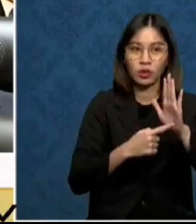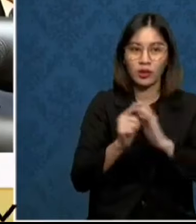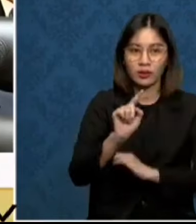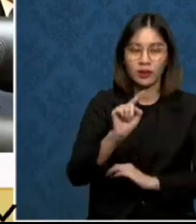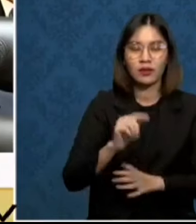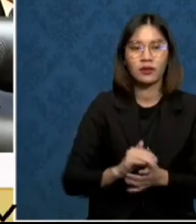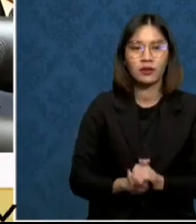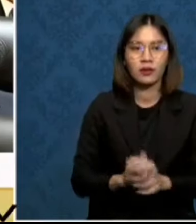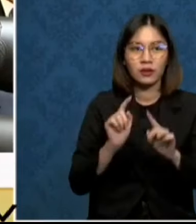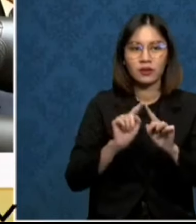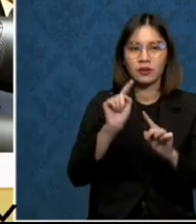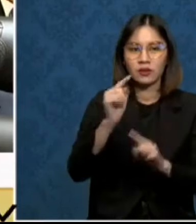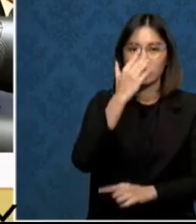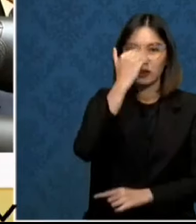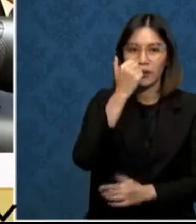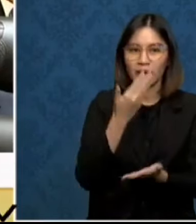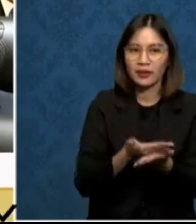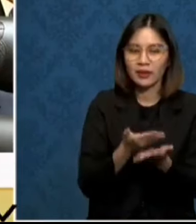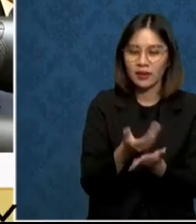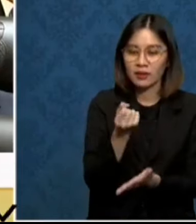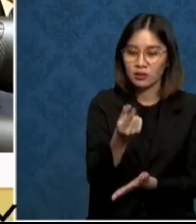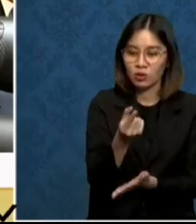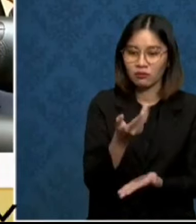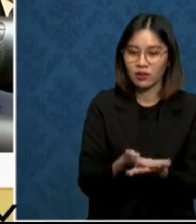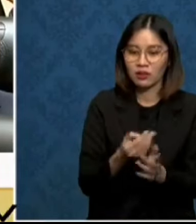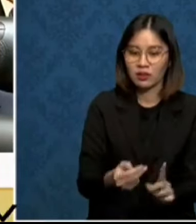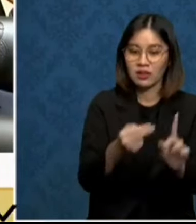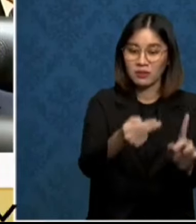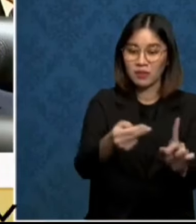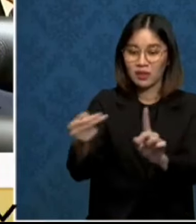1ทำไมไม่แจกเป็นเงินสด